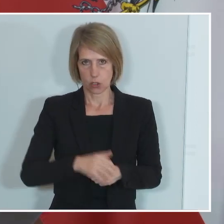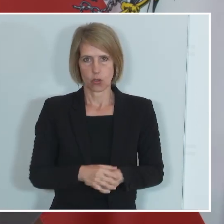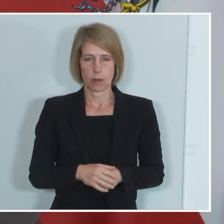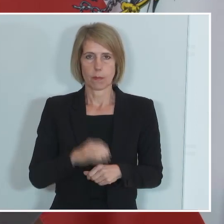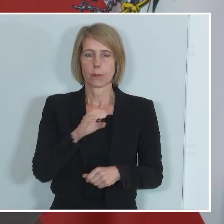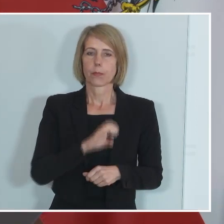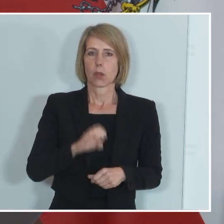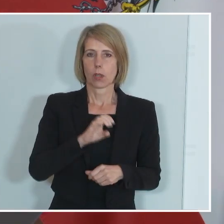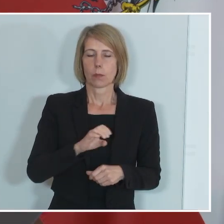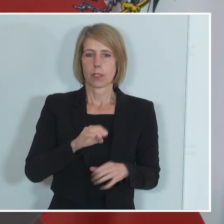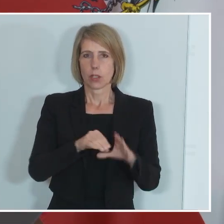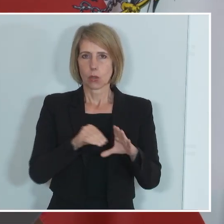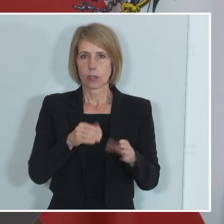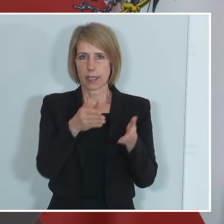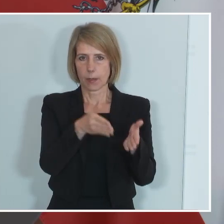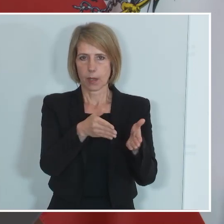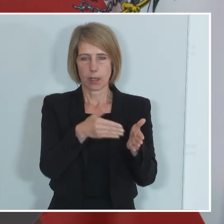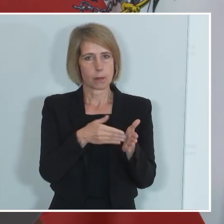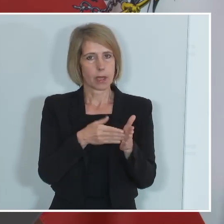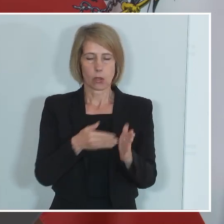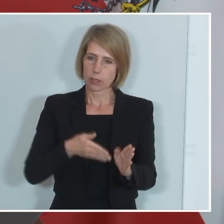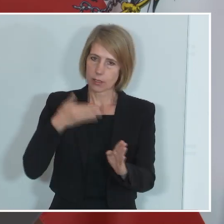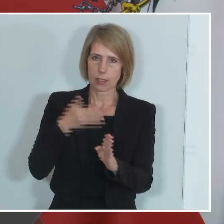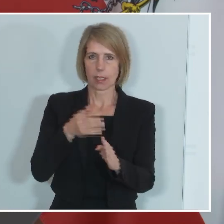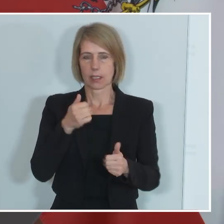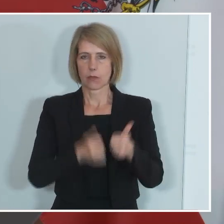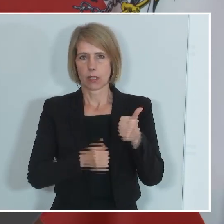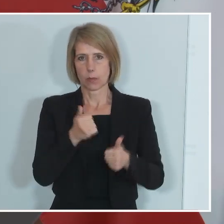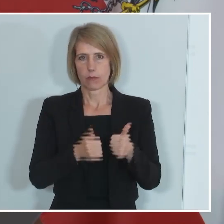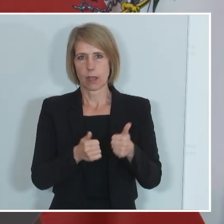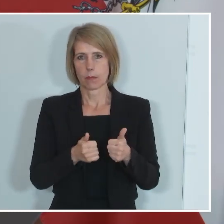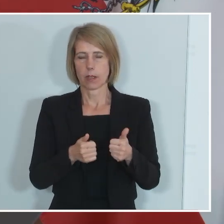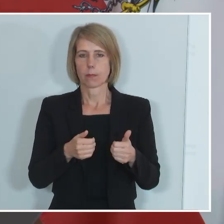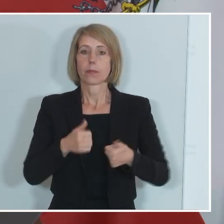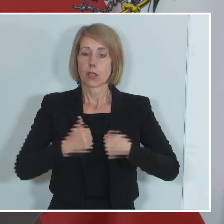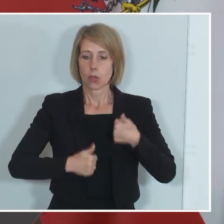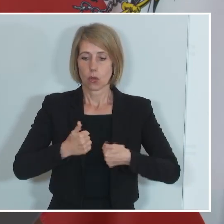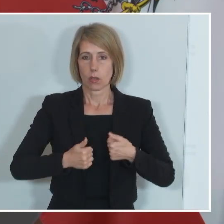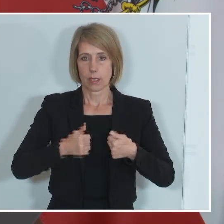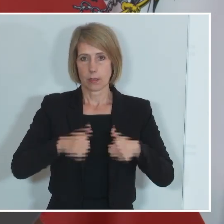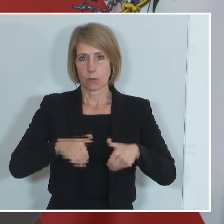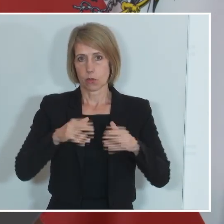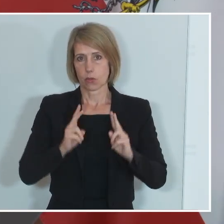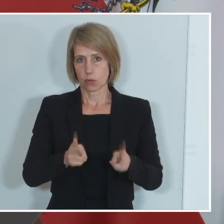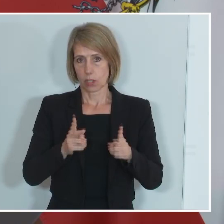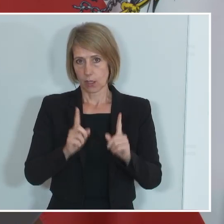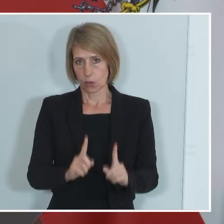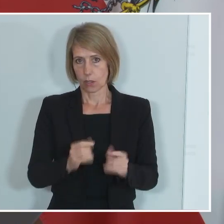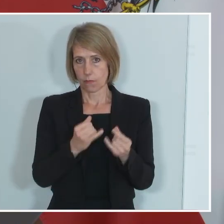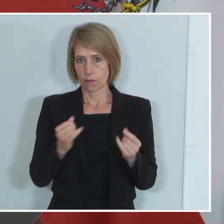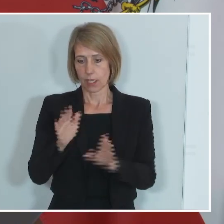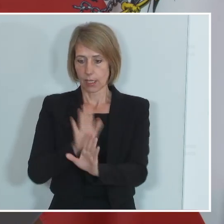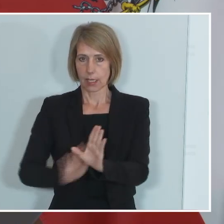europäische Unternehmer braucht den direkten Wettbewerb und muss auch in Konkurrenz stehen können mit Regionen wie